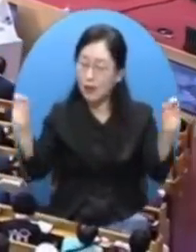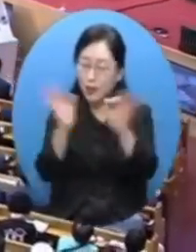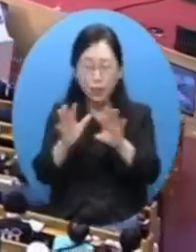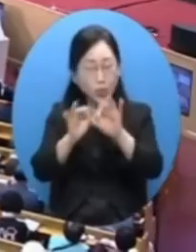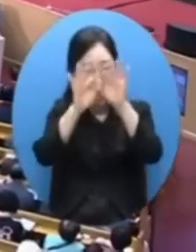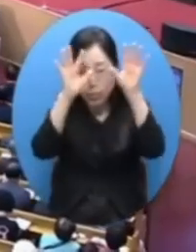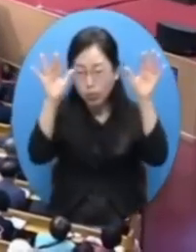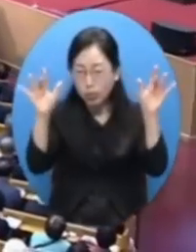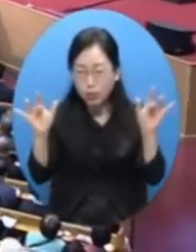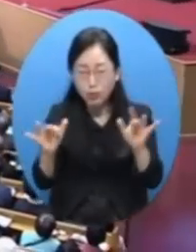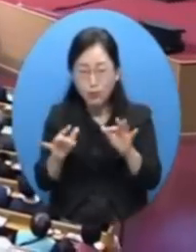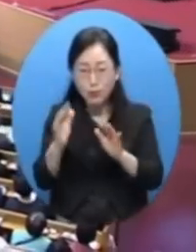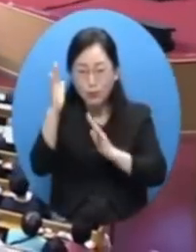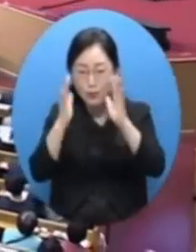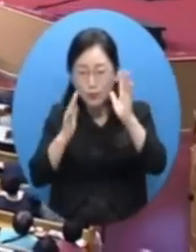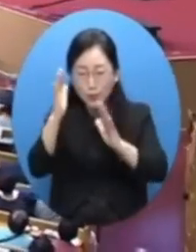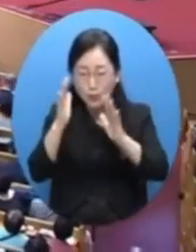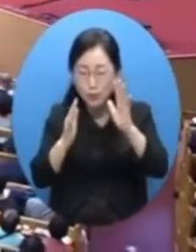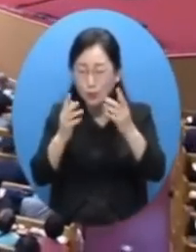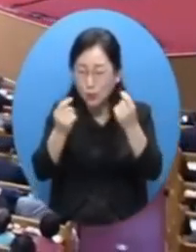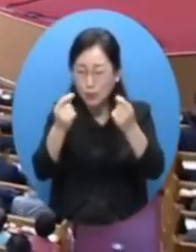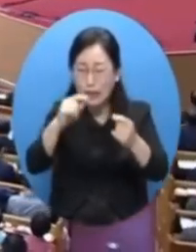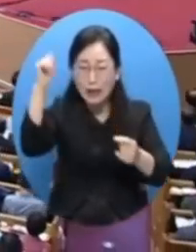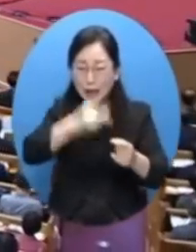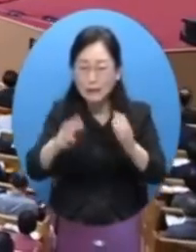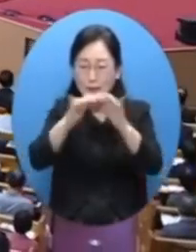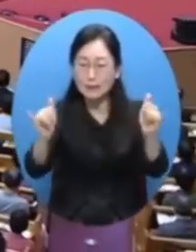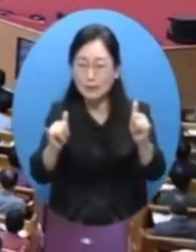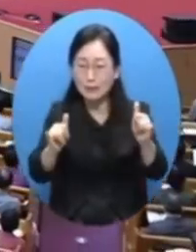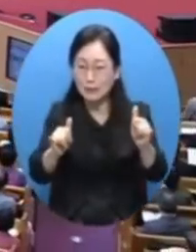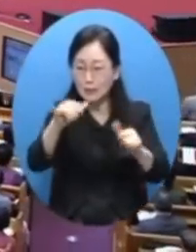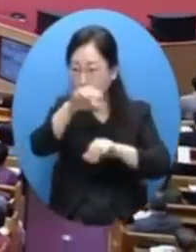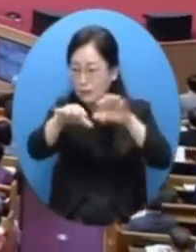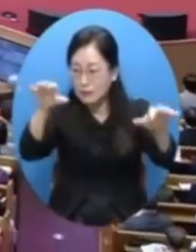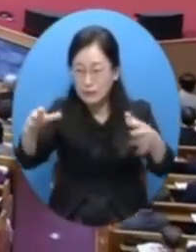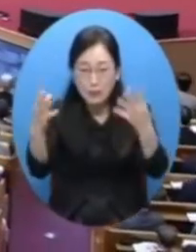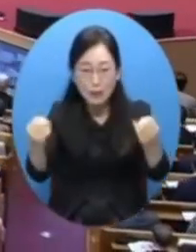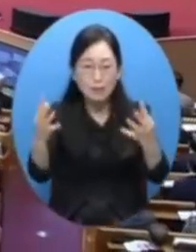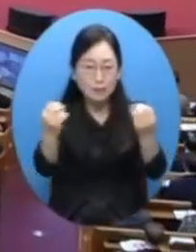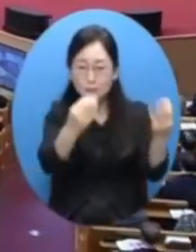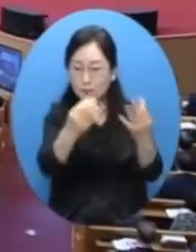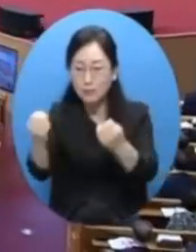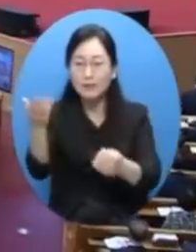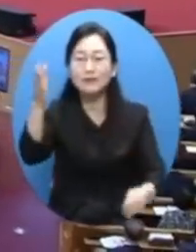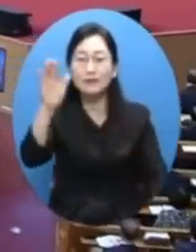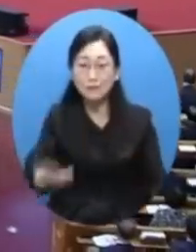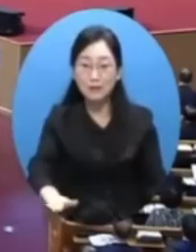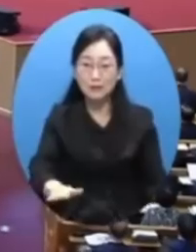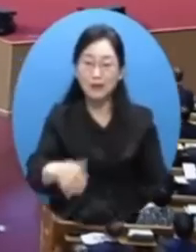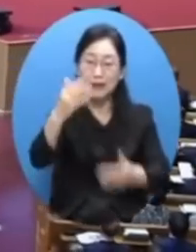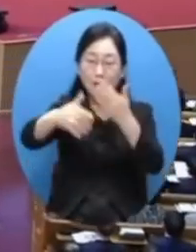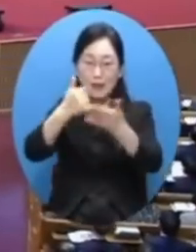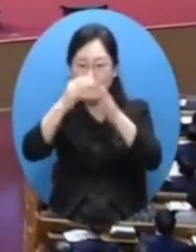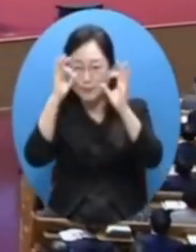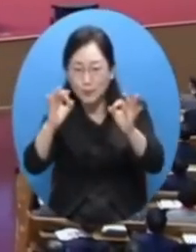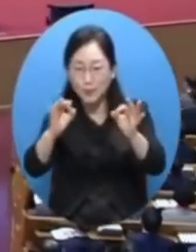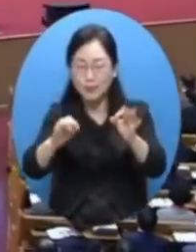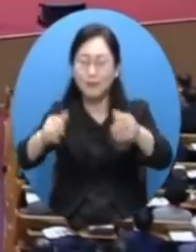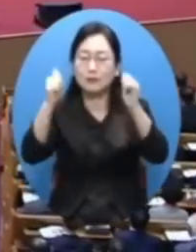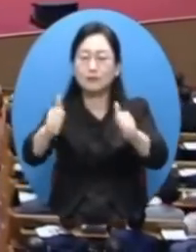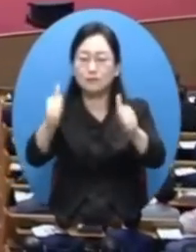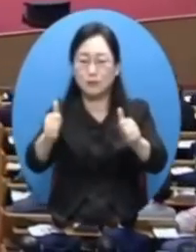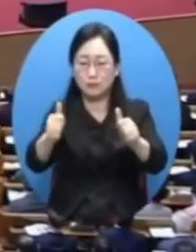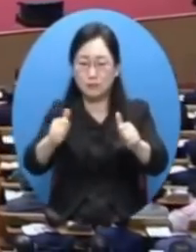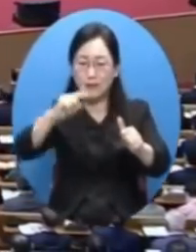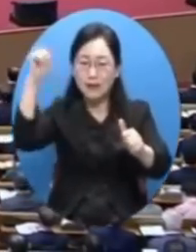그런 잡초 같은 인생에 그런 악인들이 우리 주위에 들끓고 있지만은 그들은 하나님 앞에서 다 심판받고